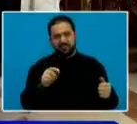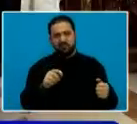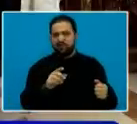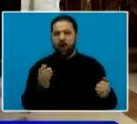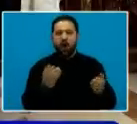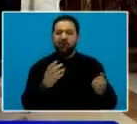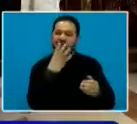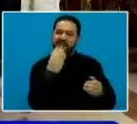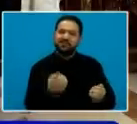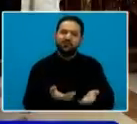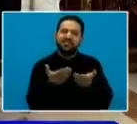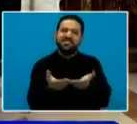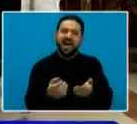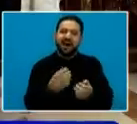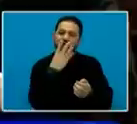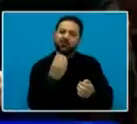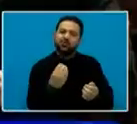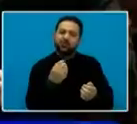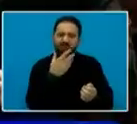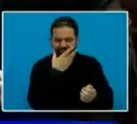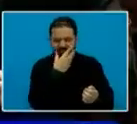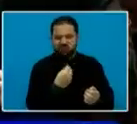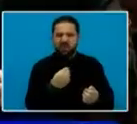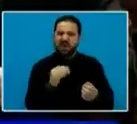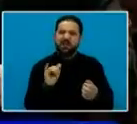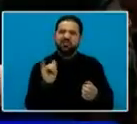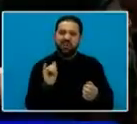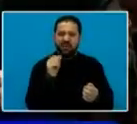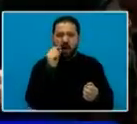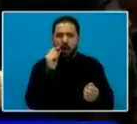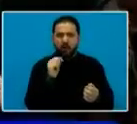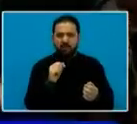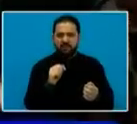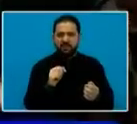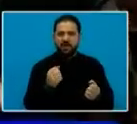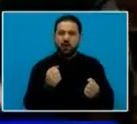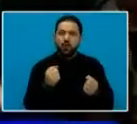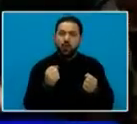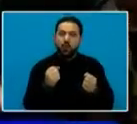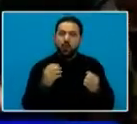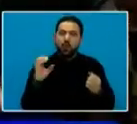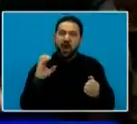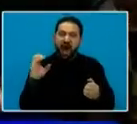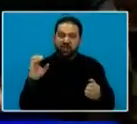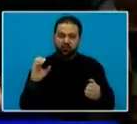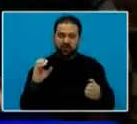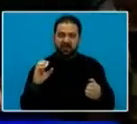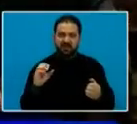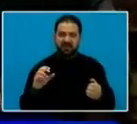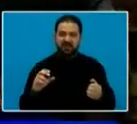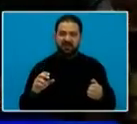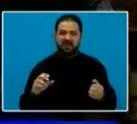să supăr pe cineva fără doar și poate. Omul duhovnicesc, cel în care curajul se manifestă, nu este neapărat,